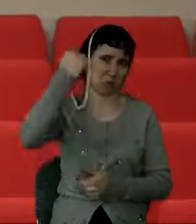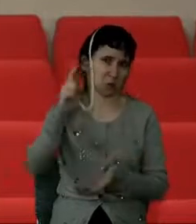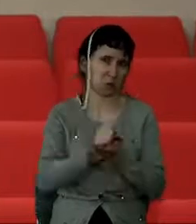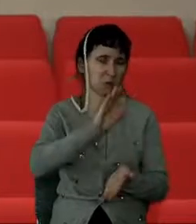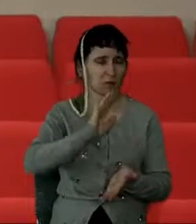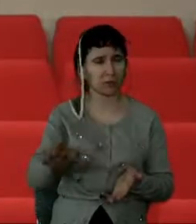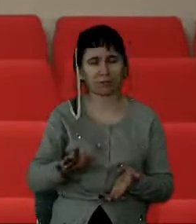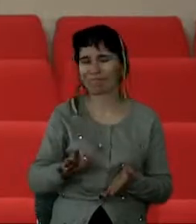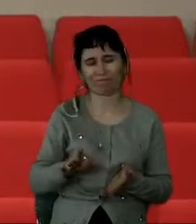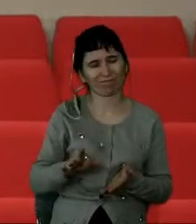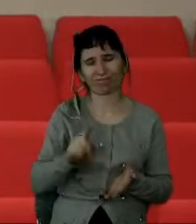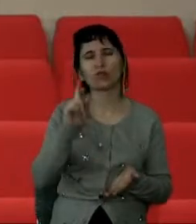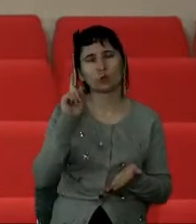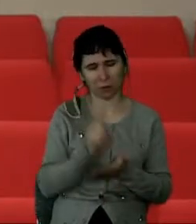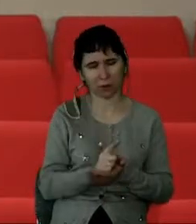хтось нагадував,